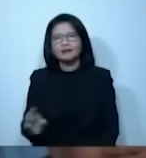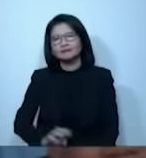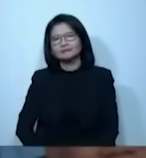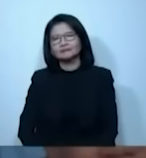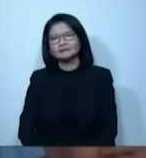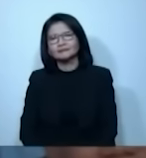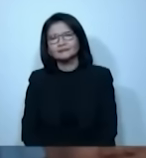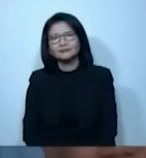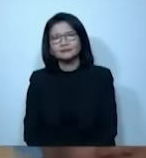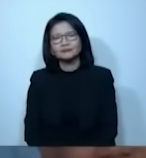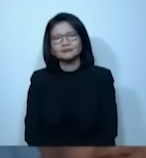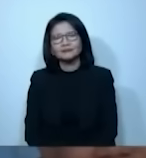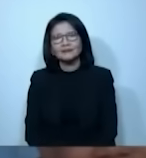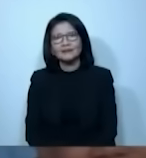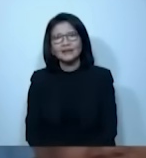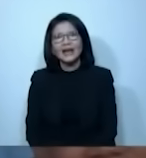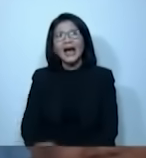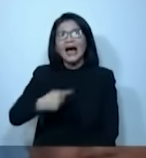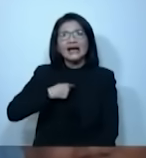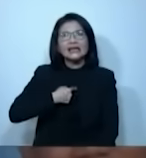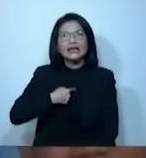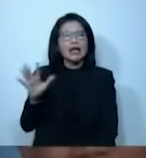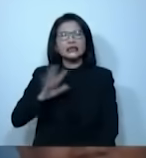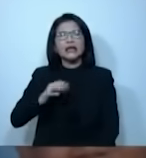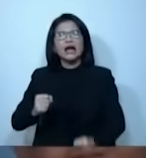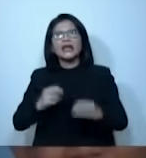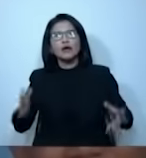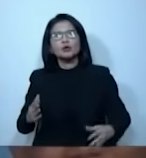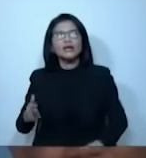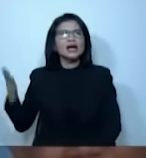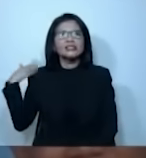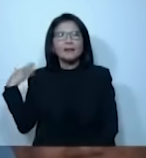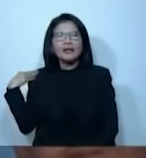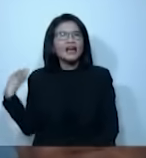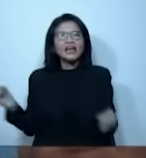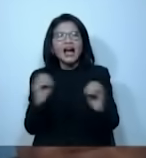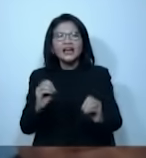sekalian dan saya tidak takut tidak punya jabatan